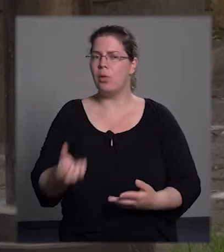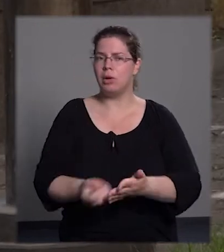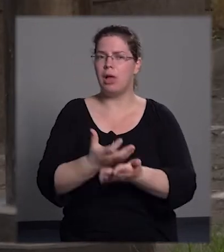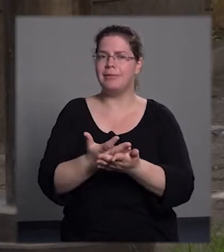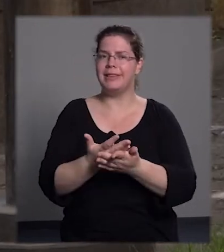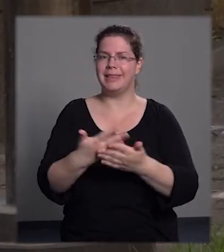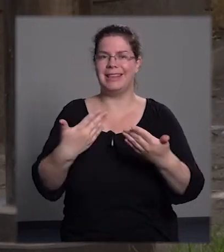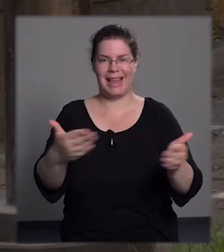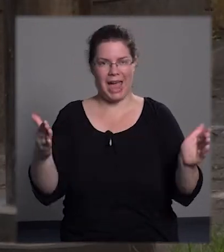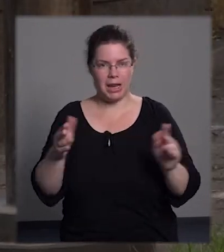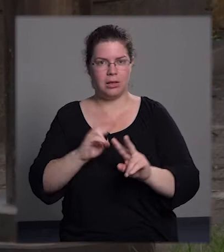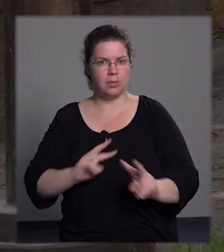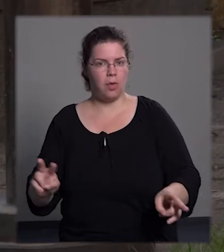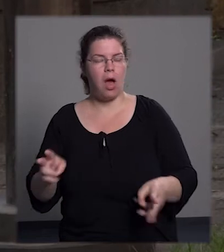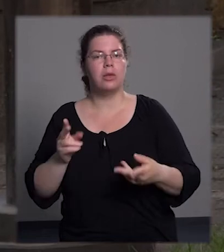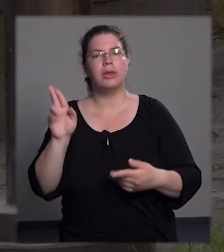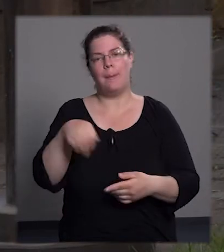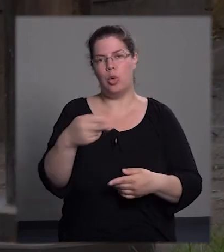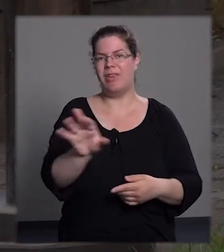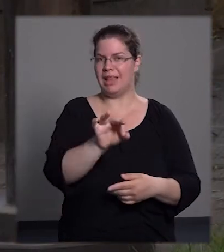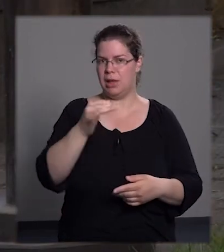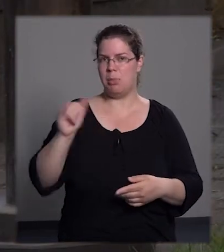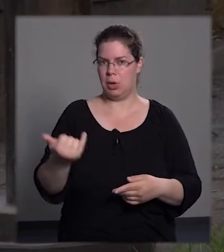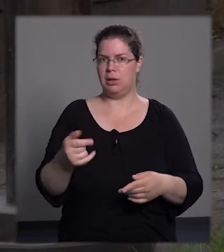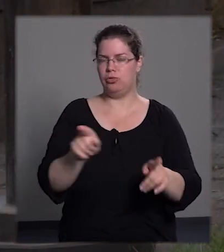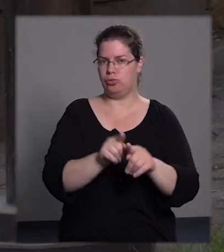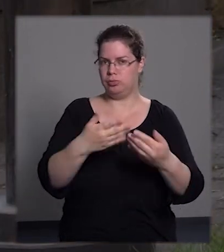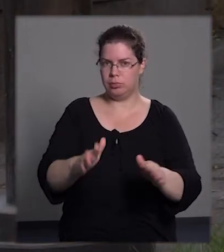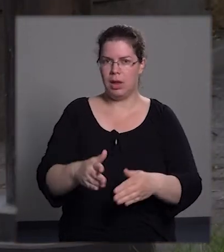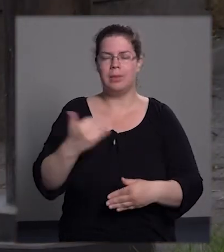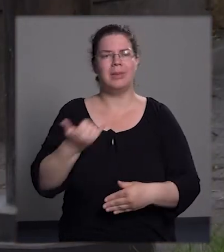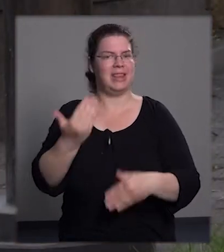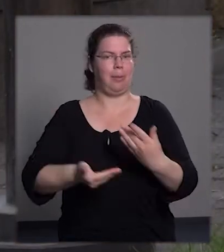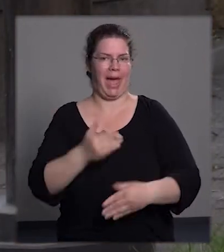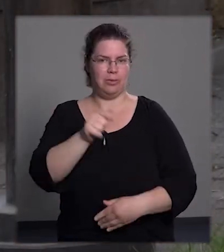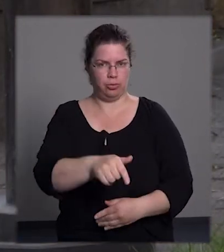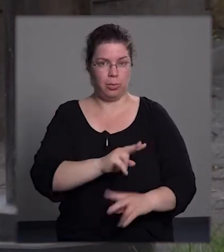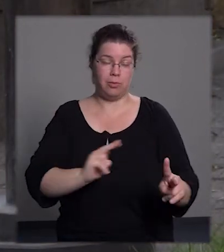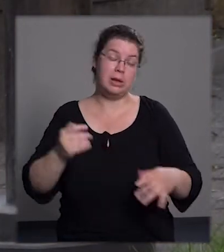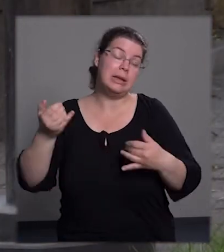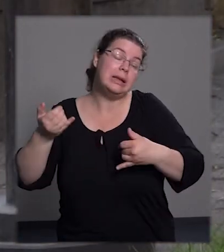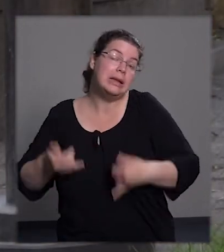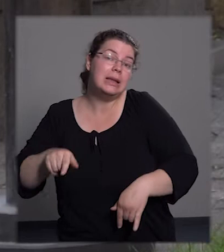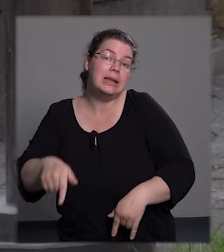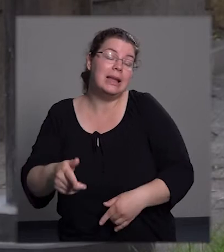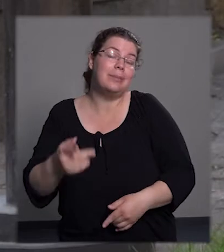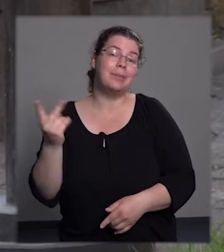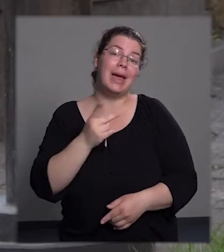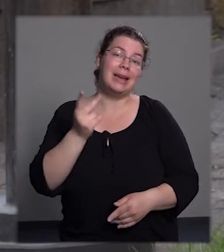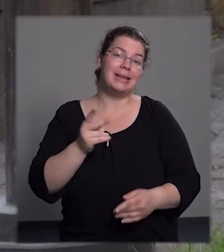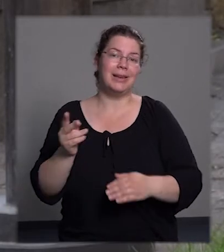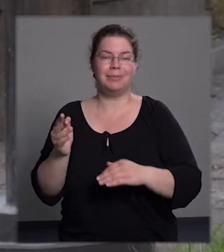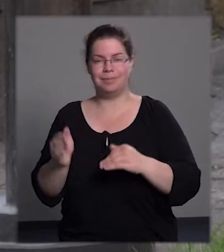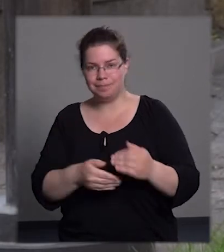van, azzal megnyílik a művészeti napok, és az májusra esik mindig. Hát idén persze ez megint csak, hogy elmarad,